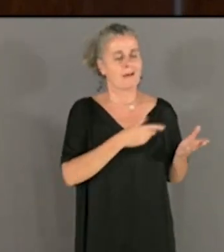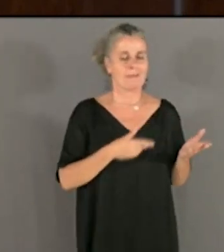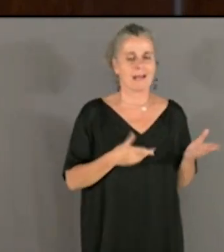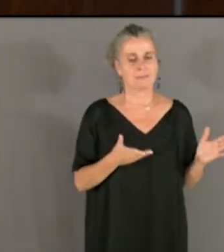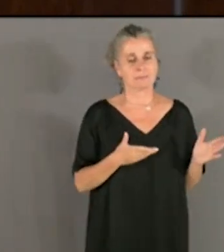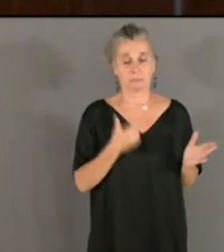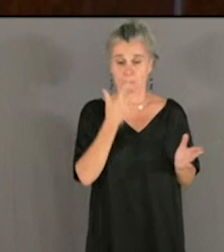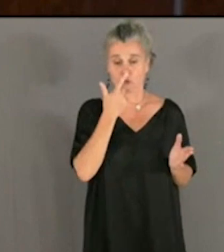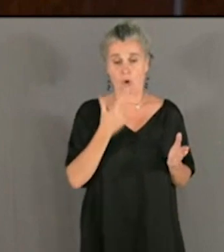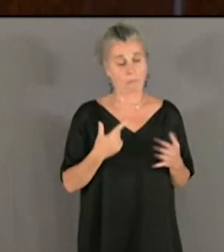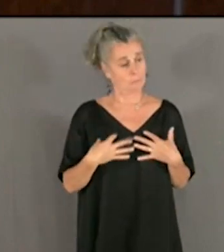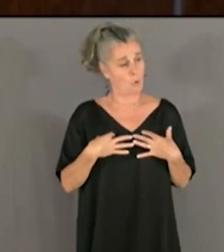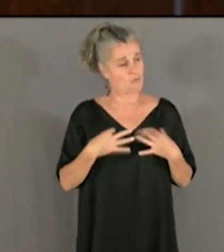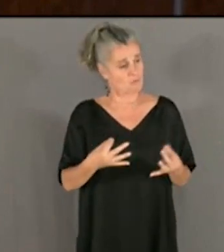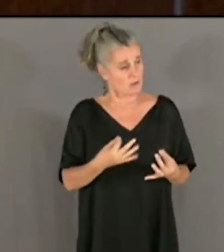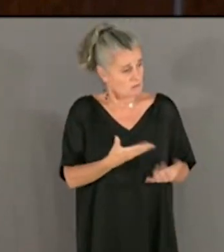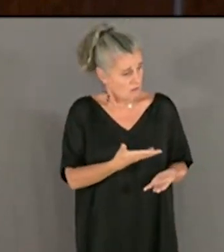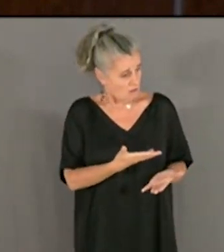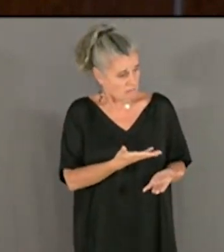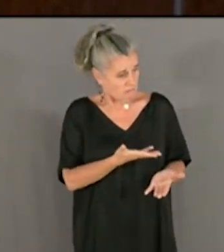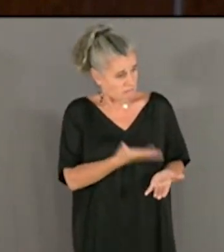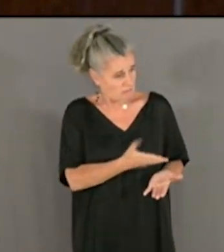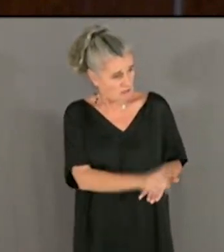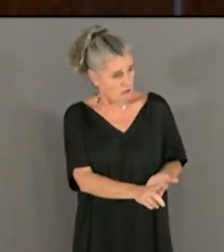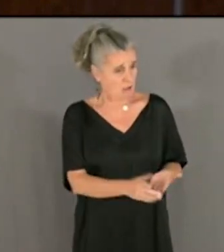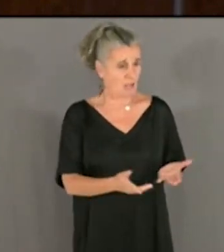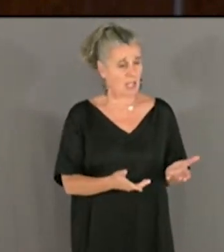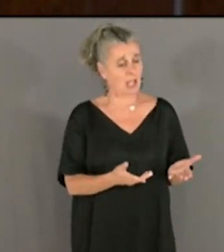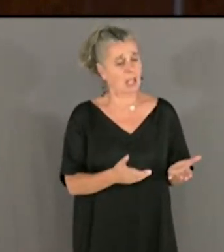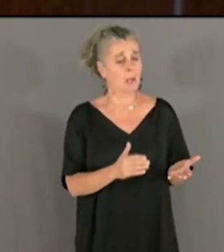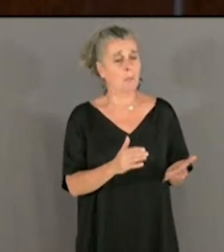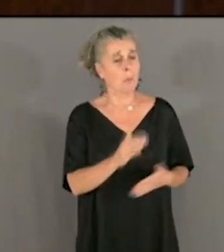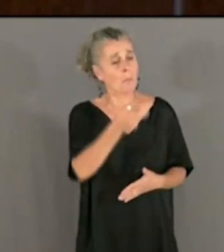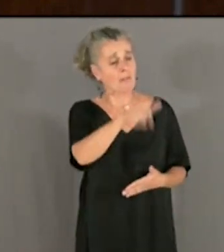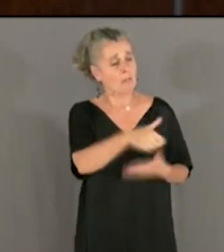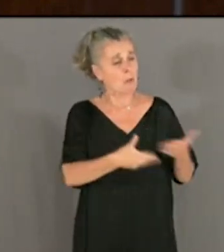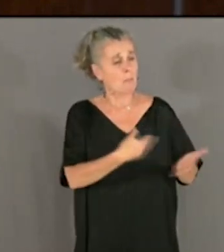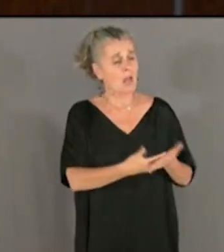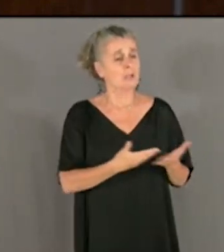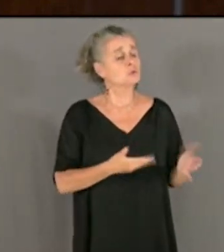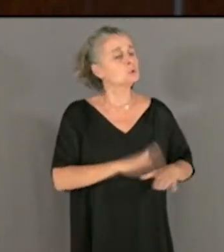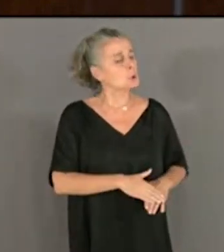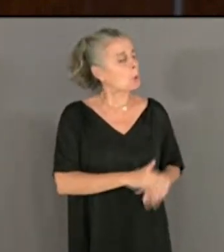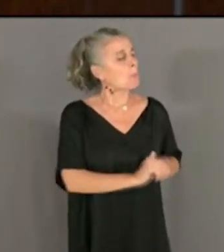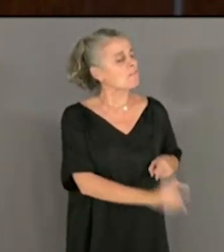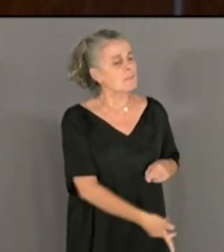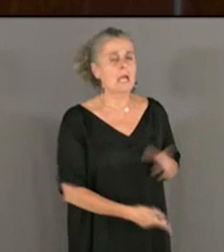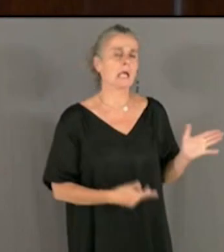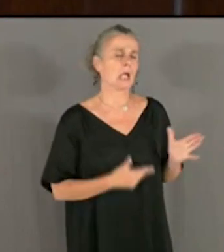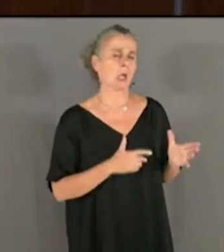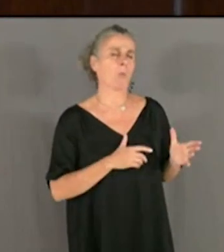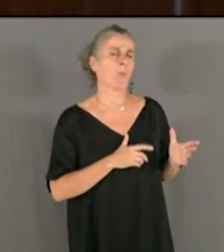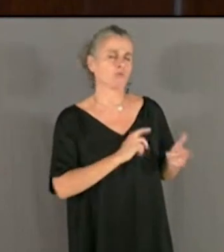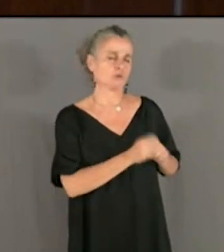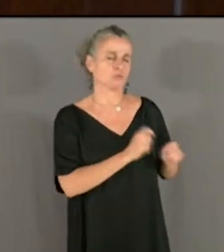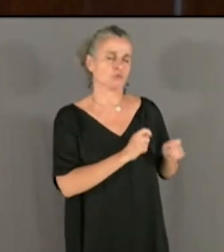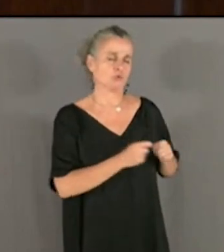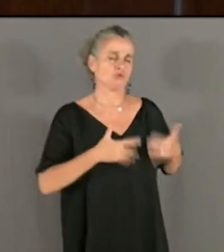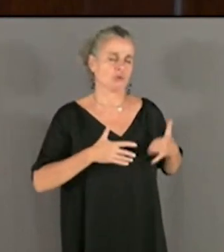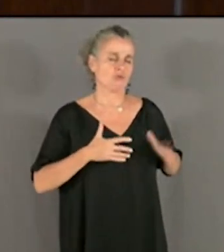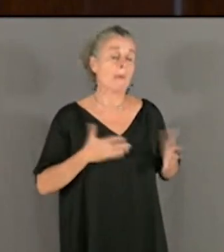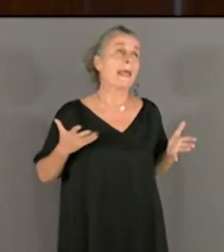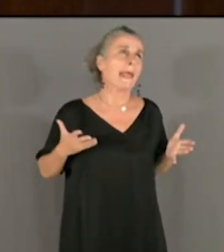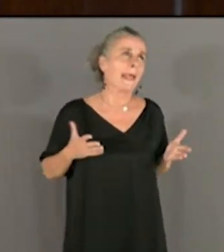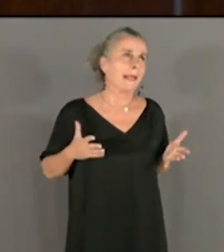et qu'il était susceptible d'être remplacé. Mais manifestement il ne l'a pas été. Mais je me suis expliqué avec lui, c'est une histoire ancienne. En tout cas, il y a une histoire